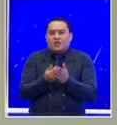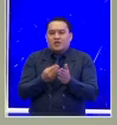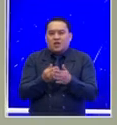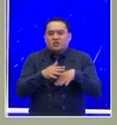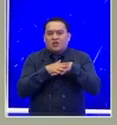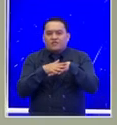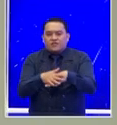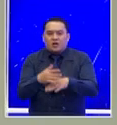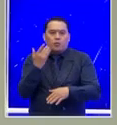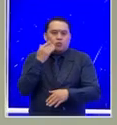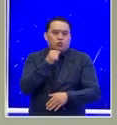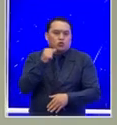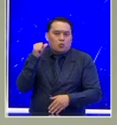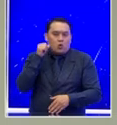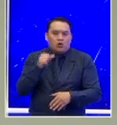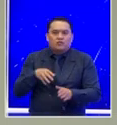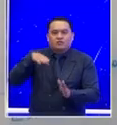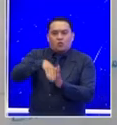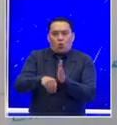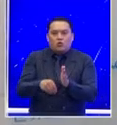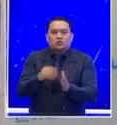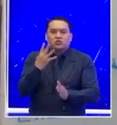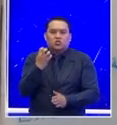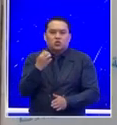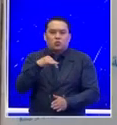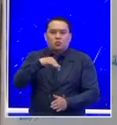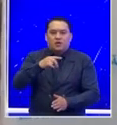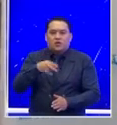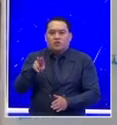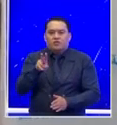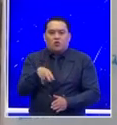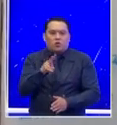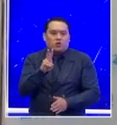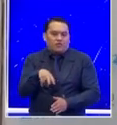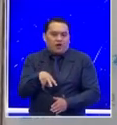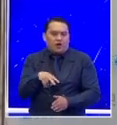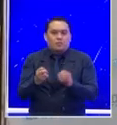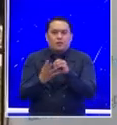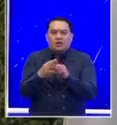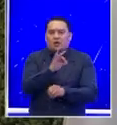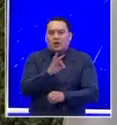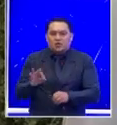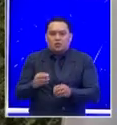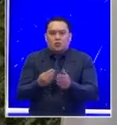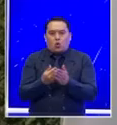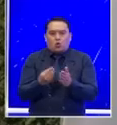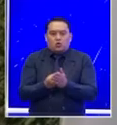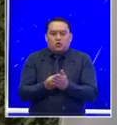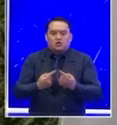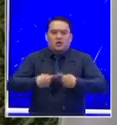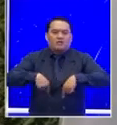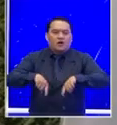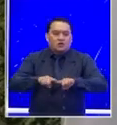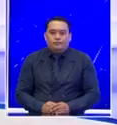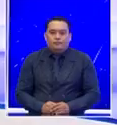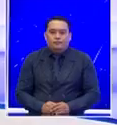ВОЗ. Только в прошлом году их взнос составил почти 400 миллионов долларов, или 15% бюджета